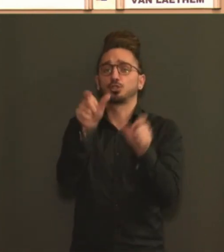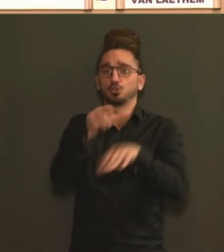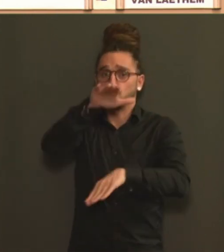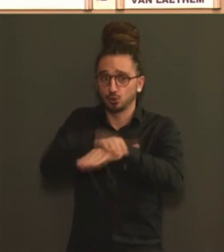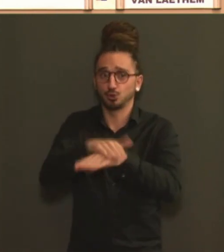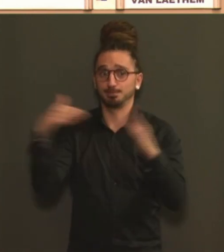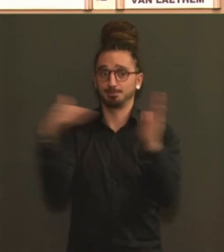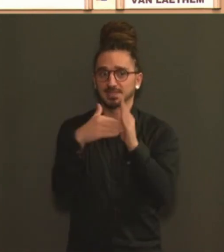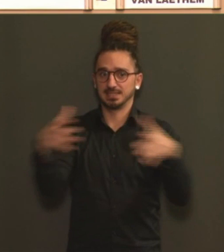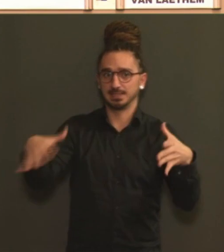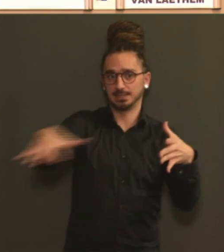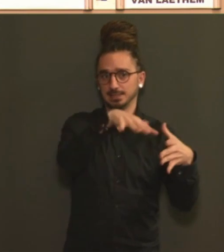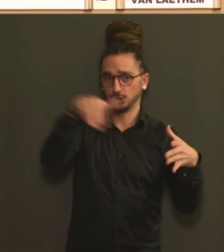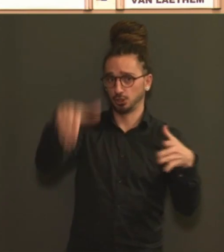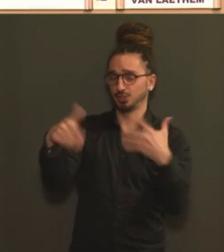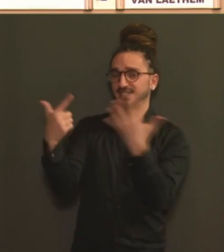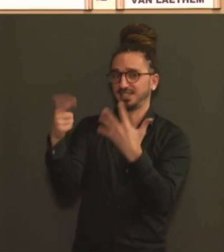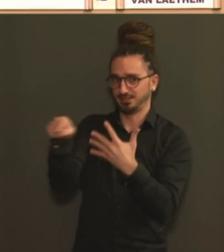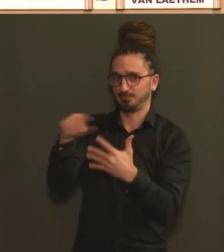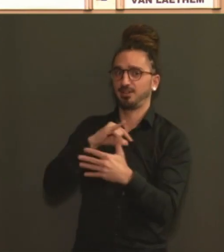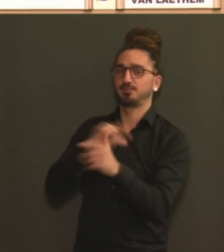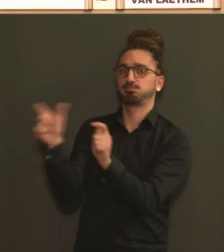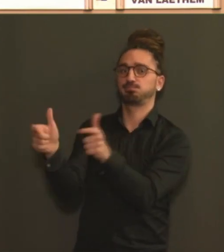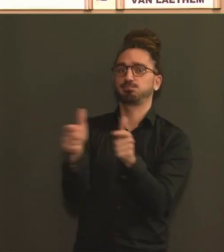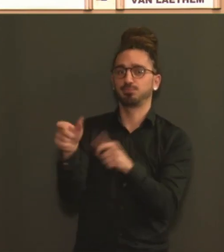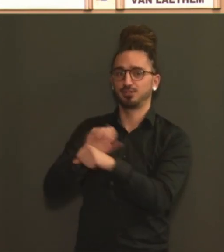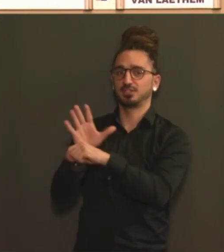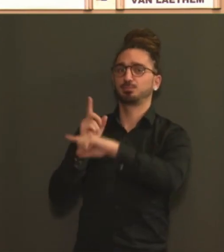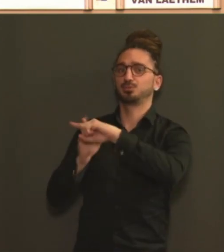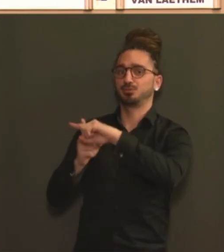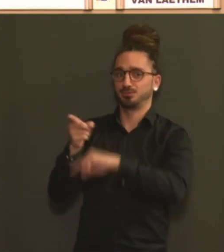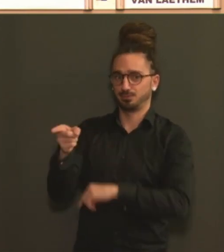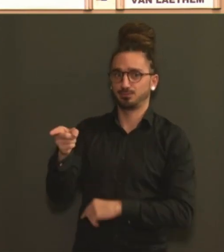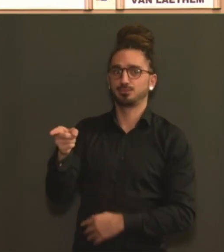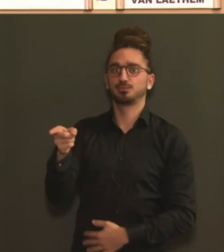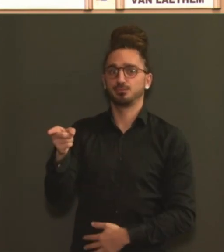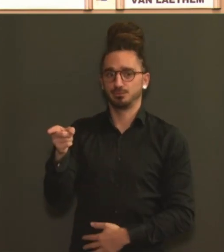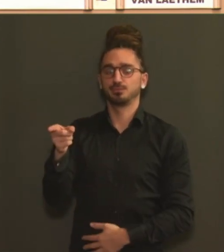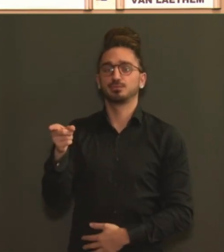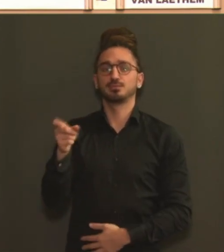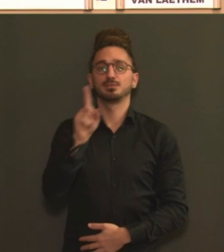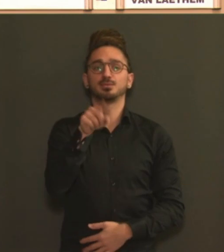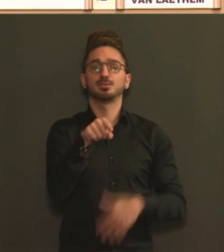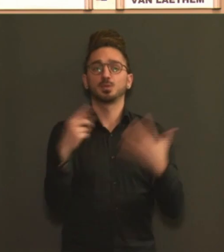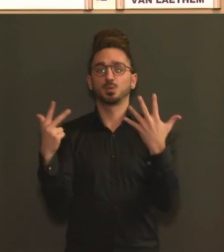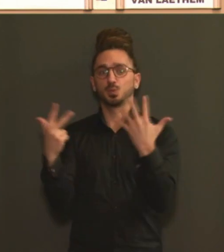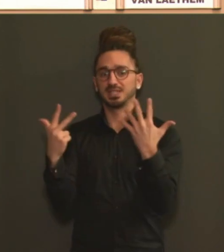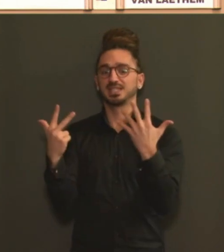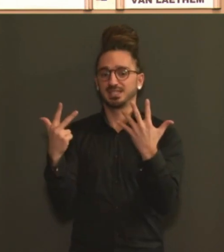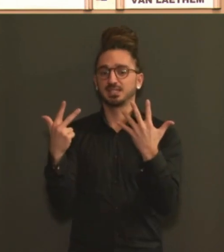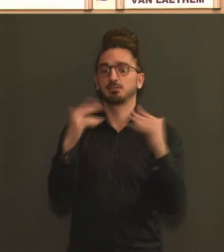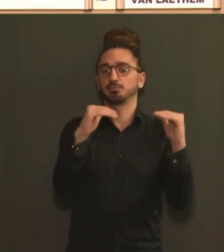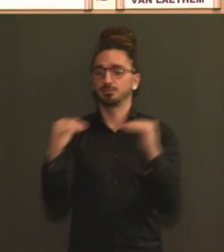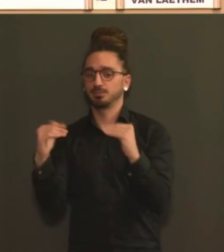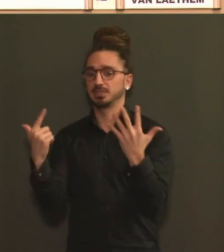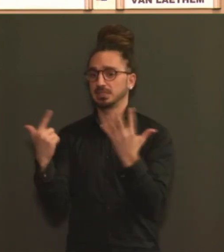étaient diagnostiqués positifs contre 8 pour la semaine qui a précédé. En Wallonie, on est à 5,4 au lieu de 5,